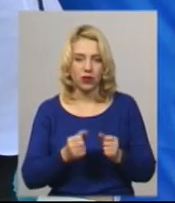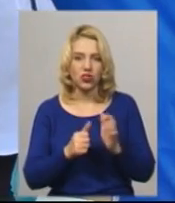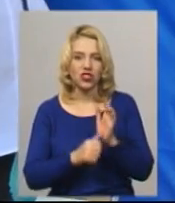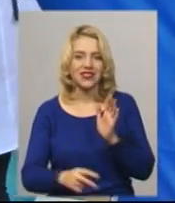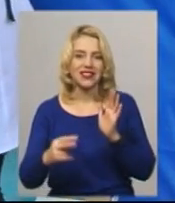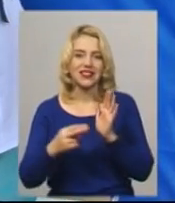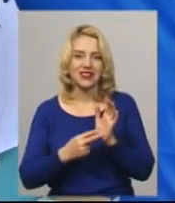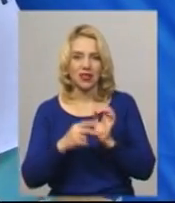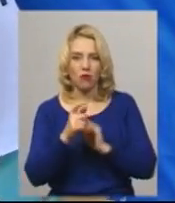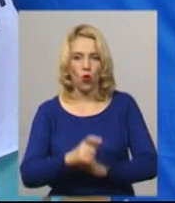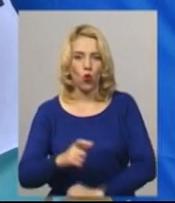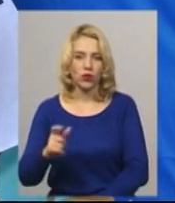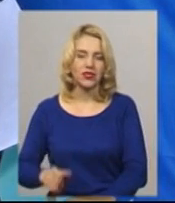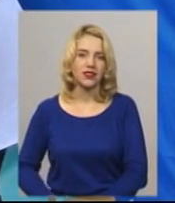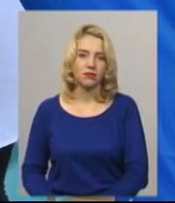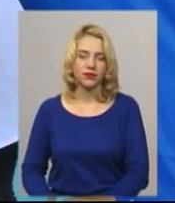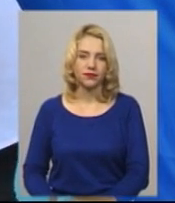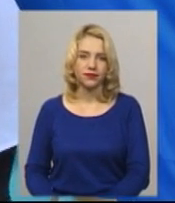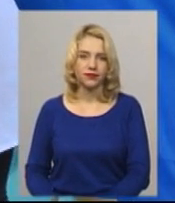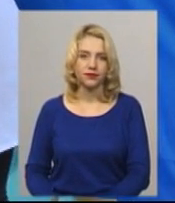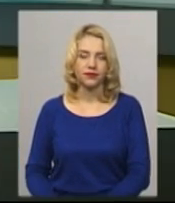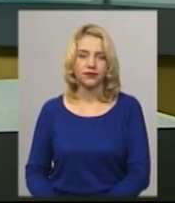Ворожцова, Юрій Чорний. Новини на Суспільному. Хмельницький.